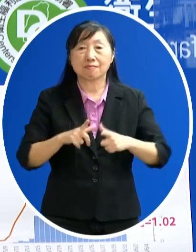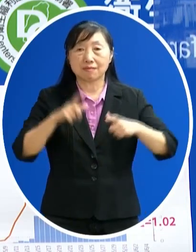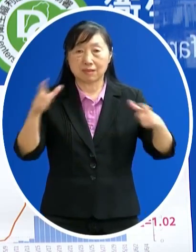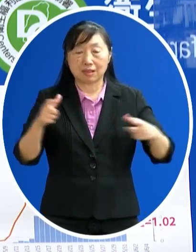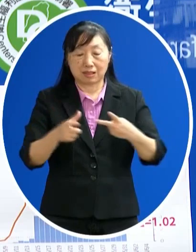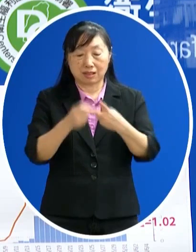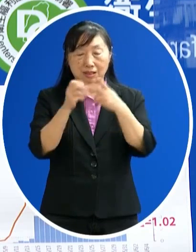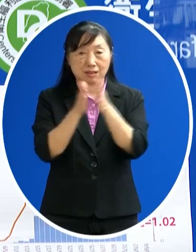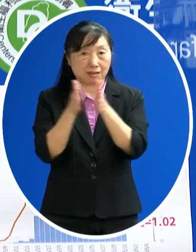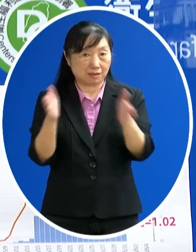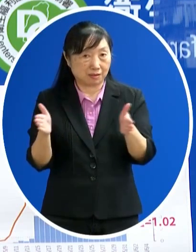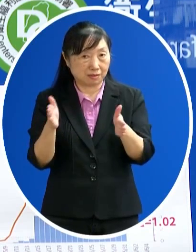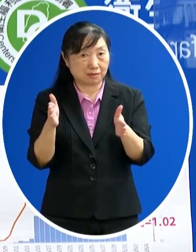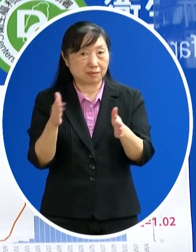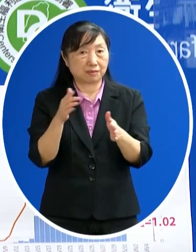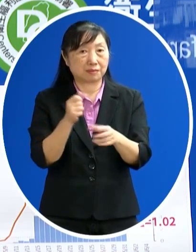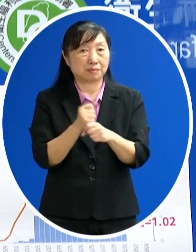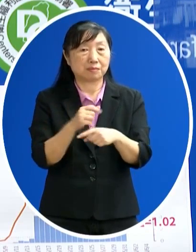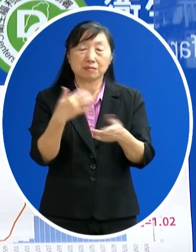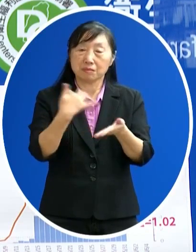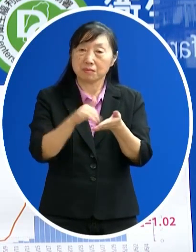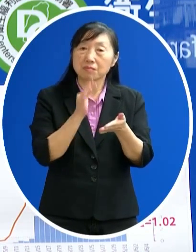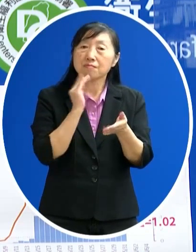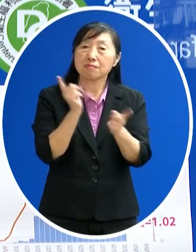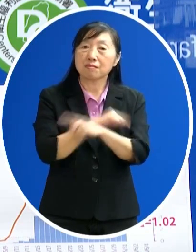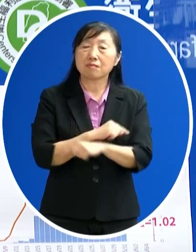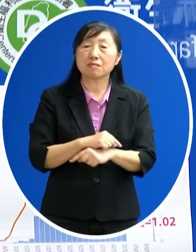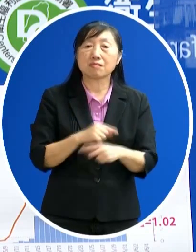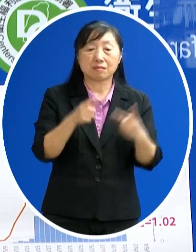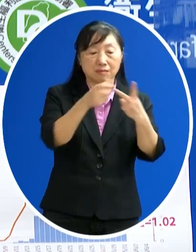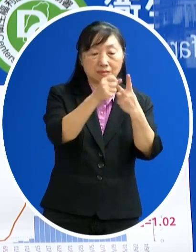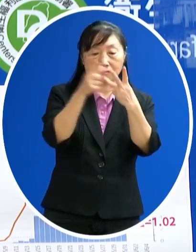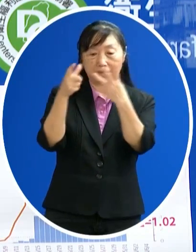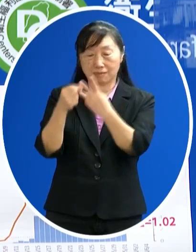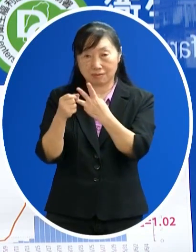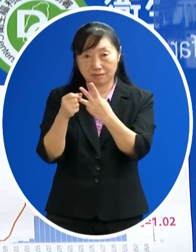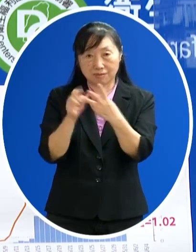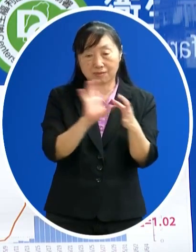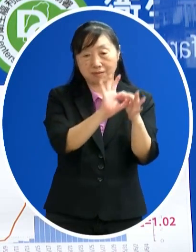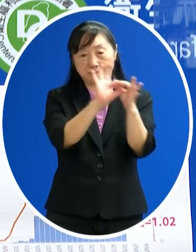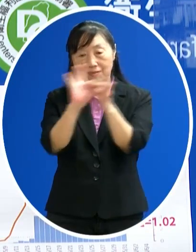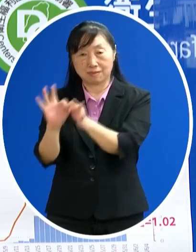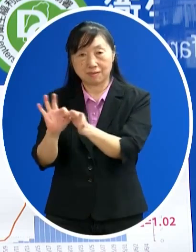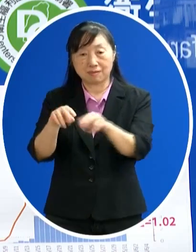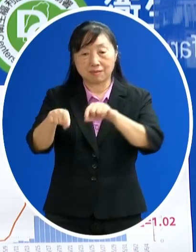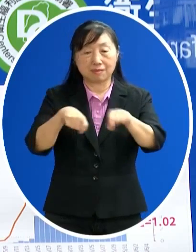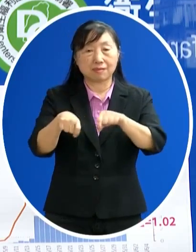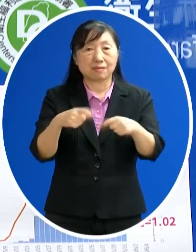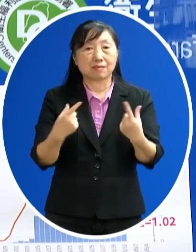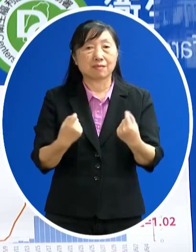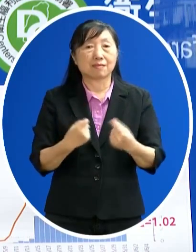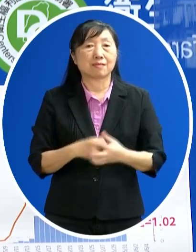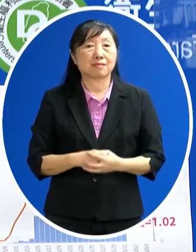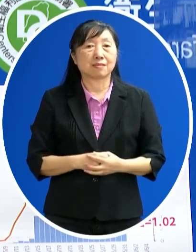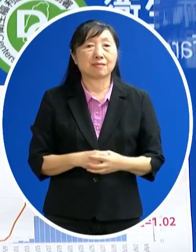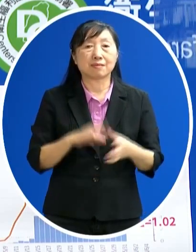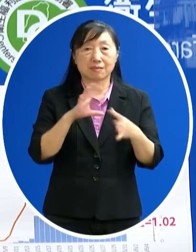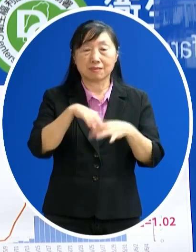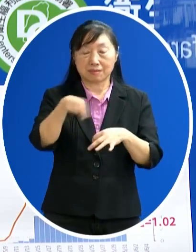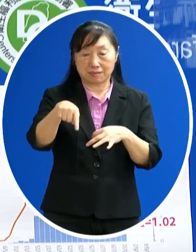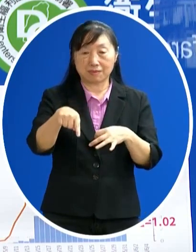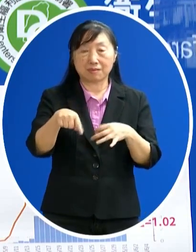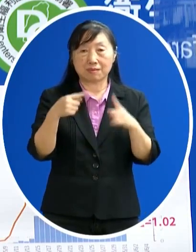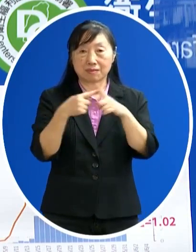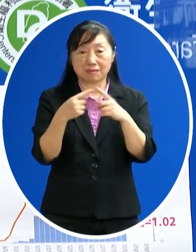二期，基本上也可以视为是一个二三期的延续的一个计划，好，所以这规模是很